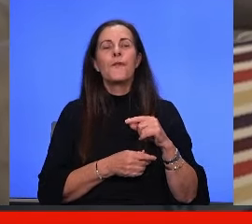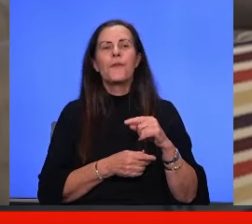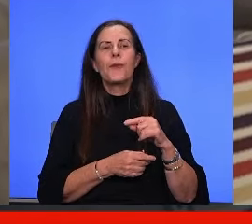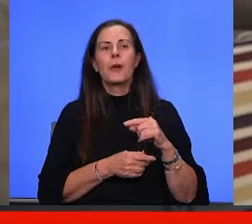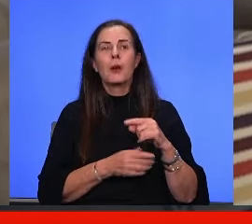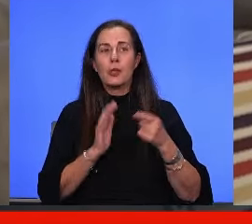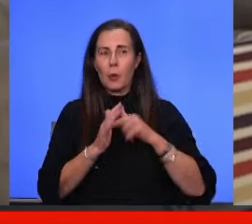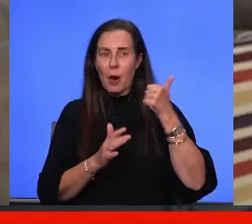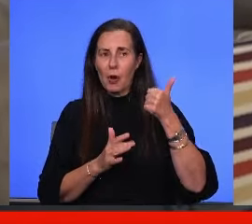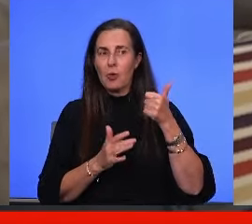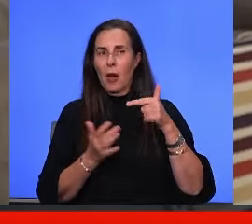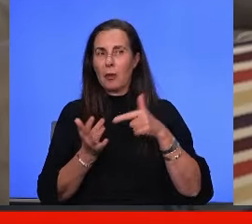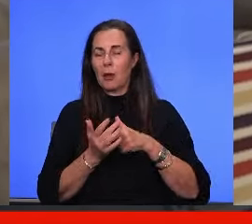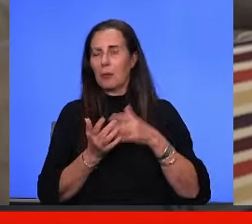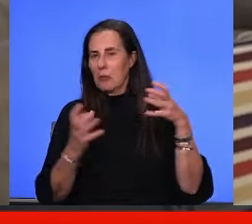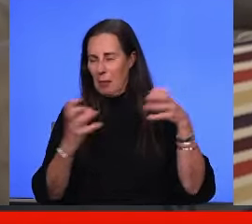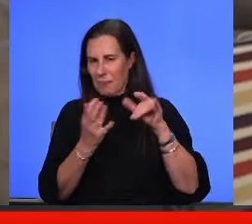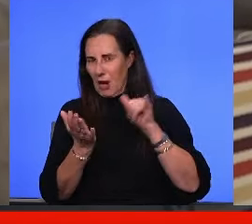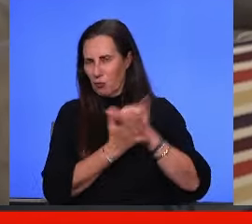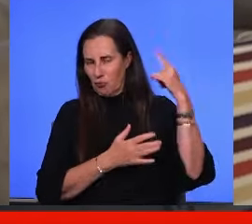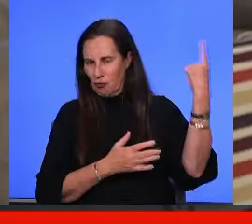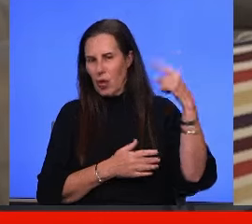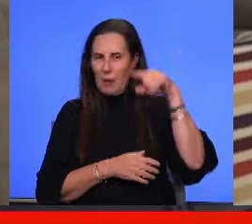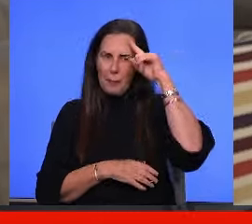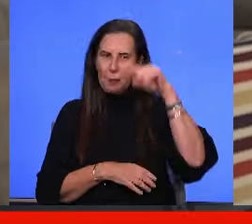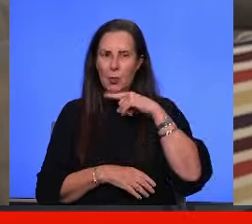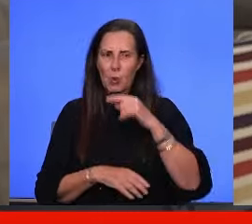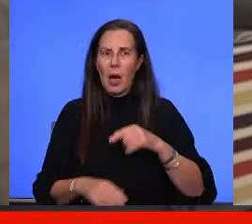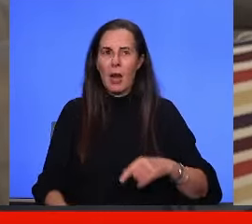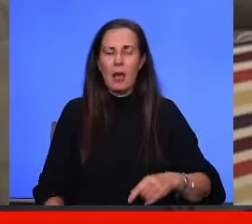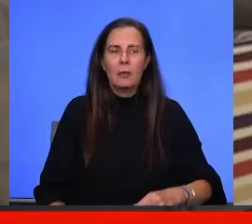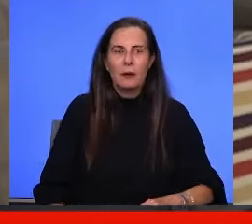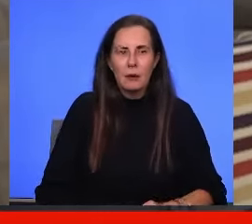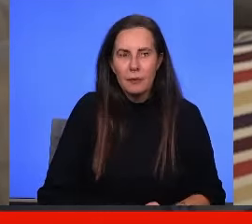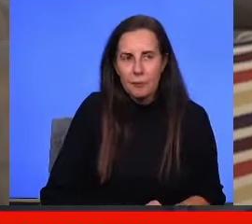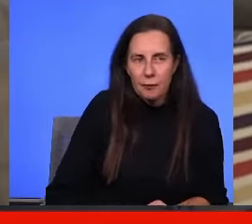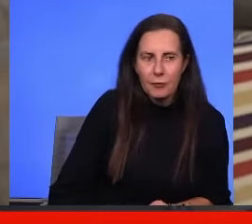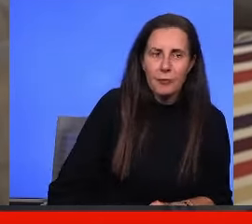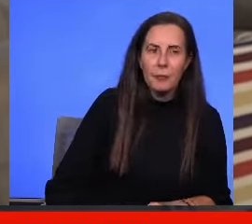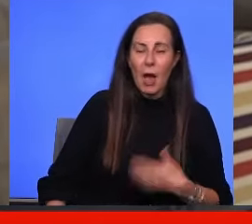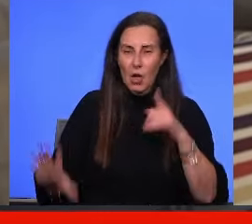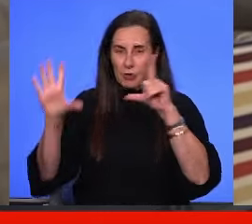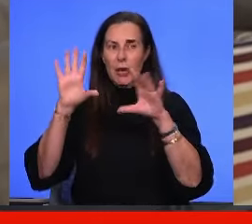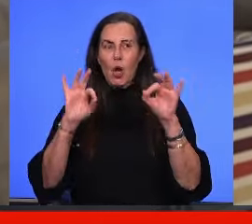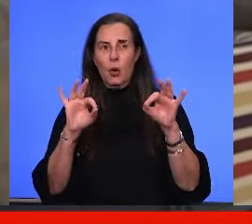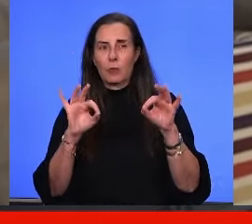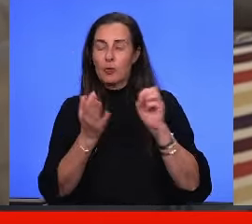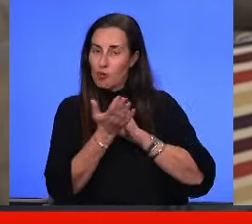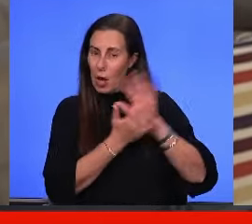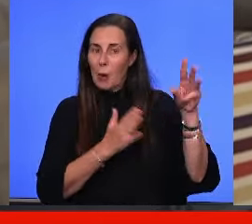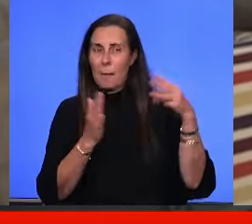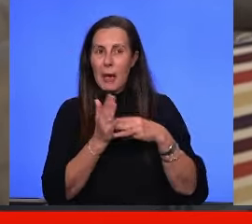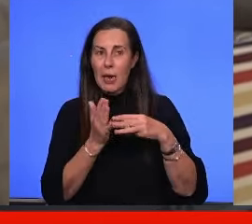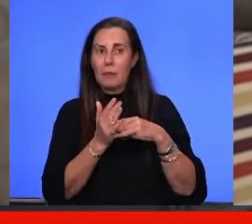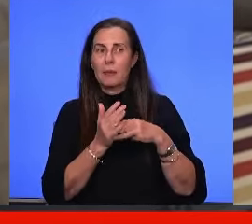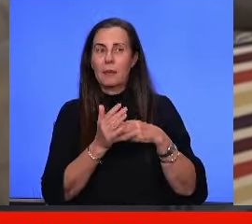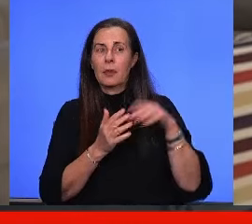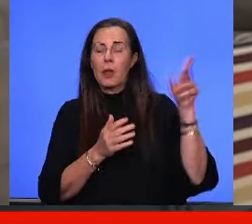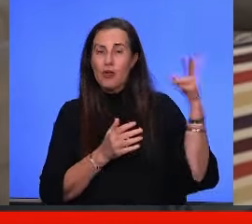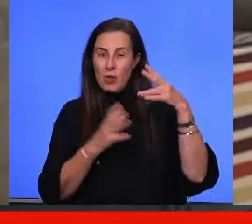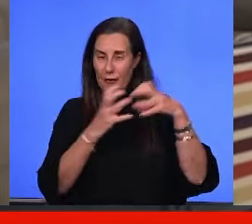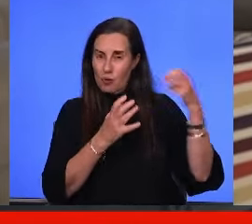לא פעם ראשונה, ובחברת תעופה אייר פורטוגל, אחרי השביעי לאוקטובר, שלחו לי מיילים, גם